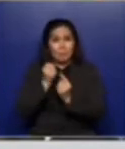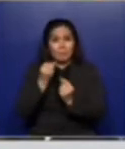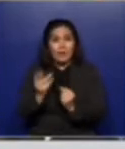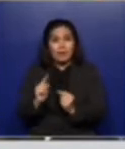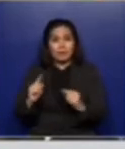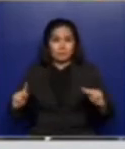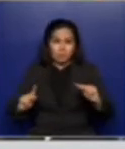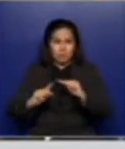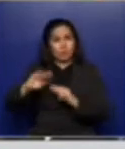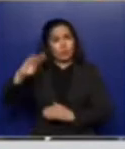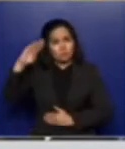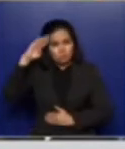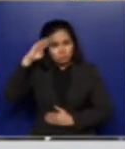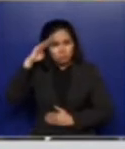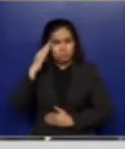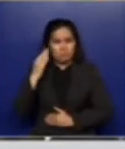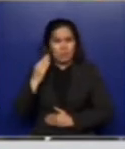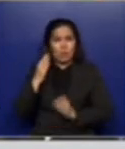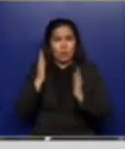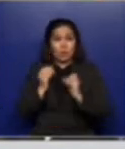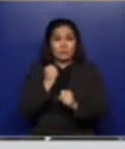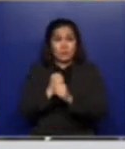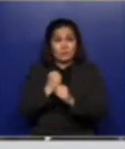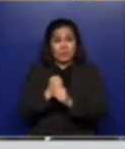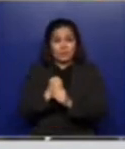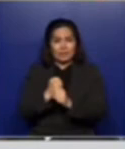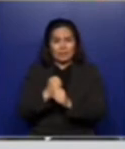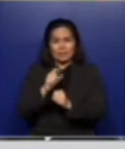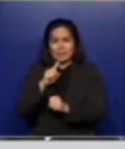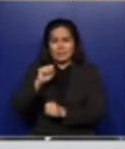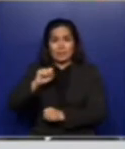กลาโหมรายจ่ายบุคลากรแสนกว่าล้าน